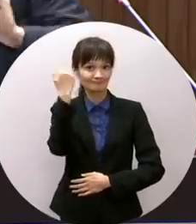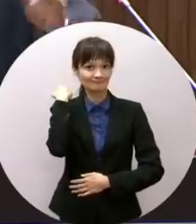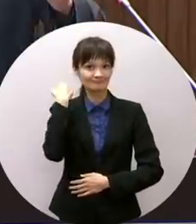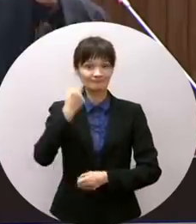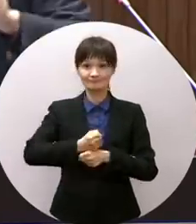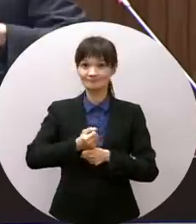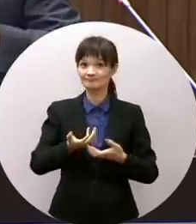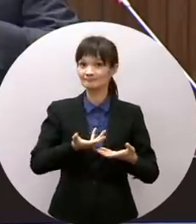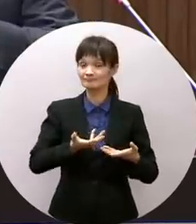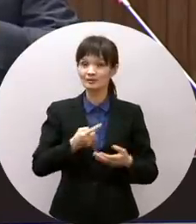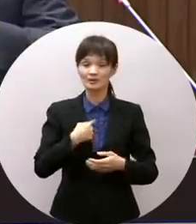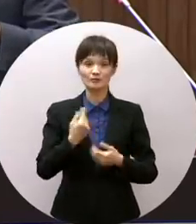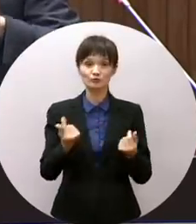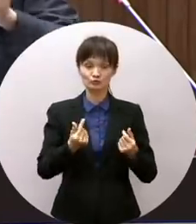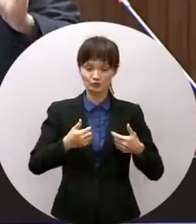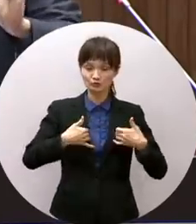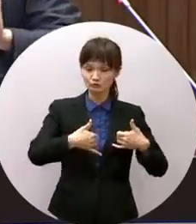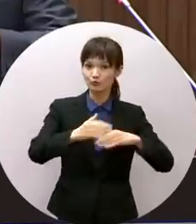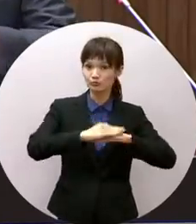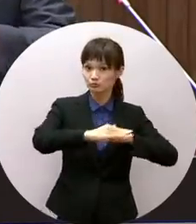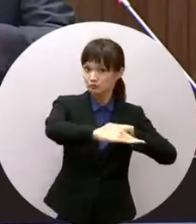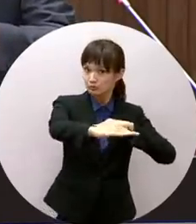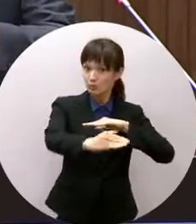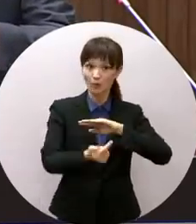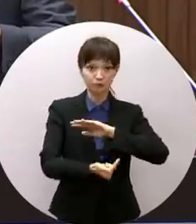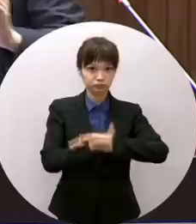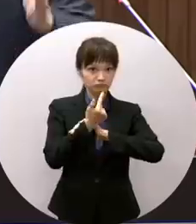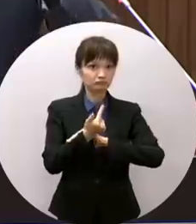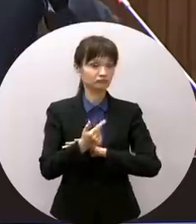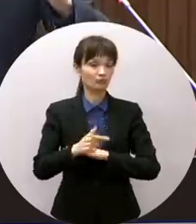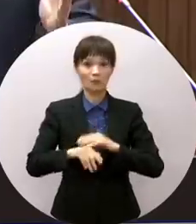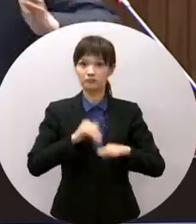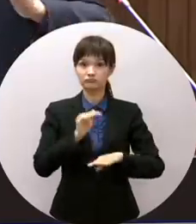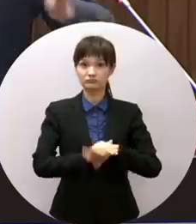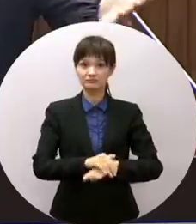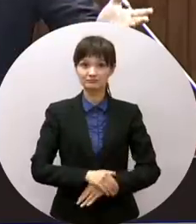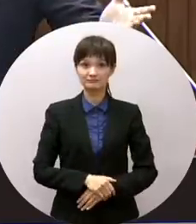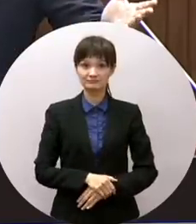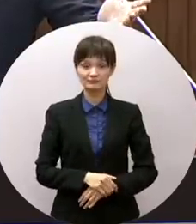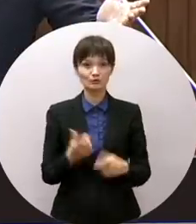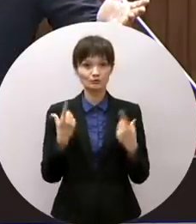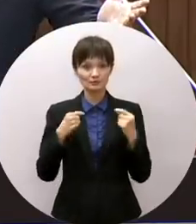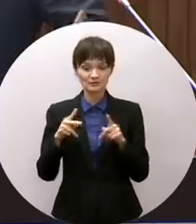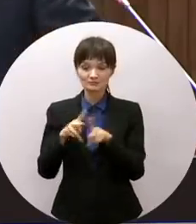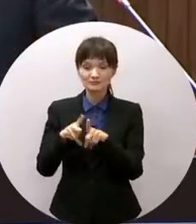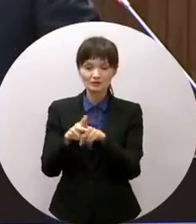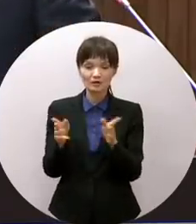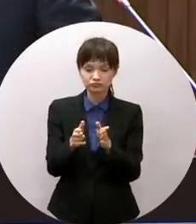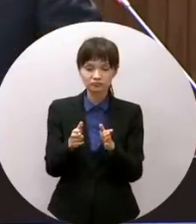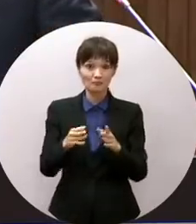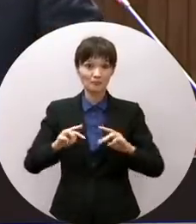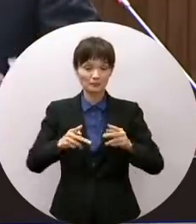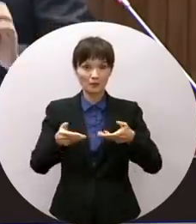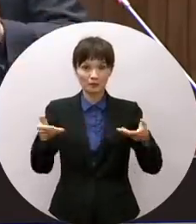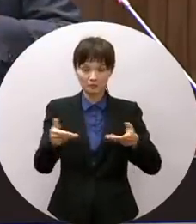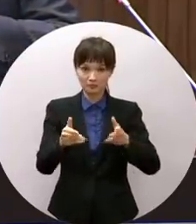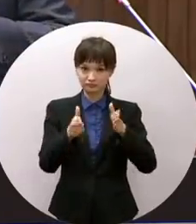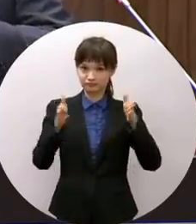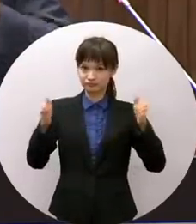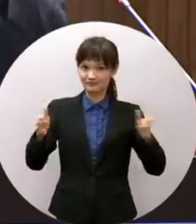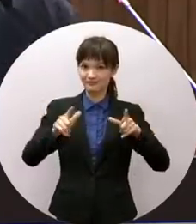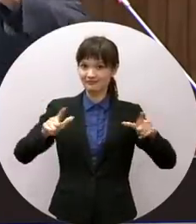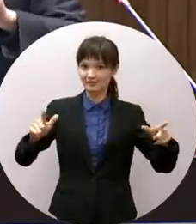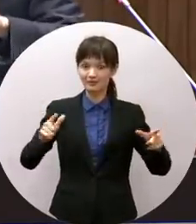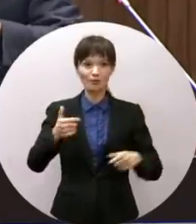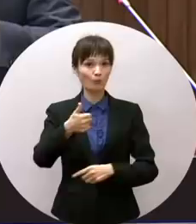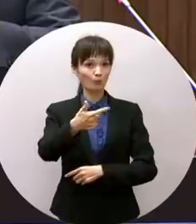哦，道路的铺设哈，速度都很快，就是本来小的你都开大的，大家都吓一跳。我那个